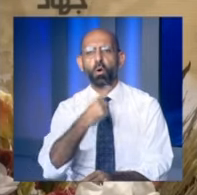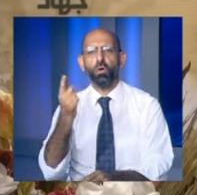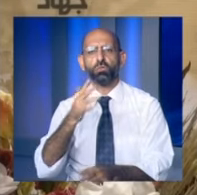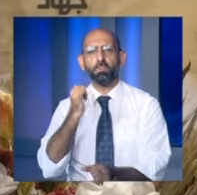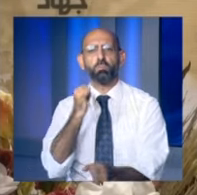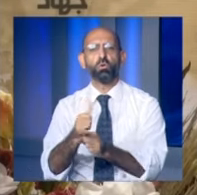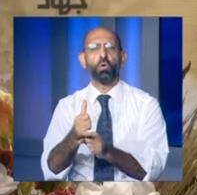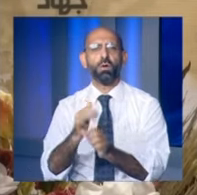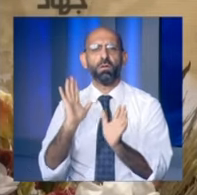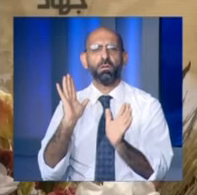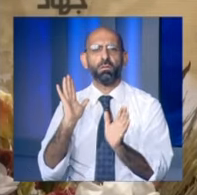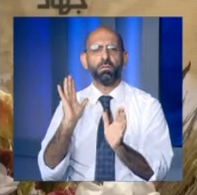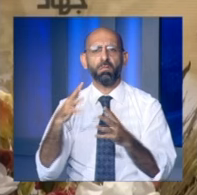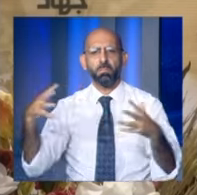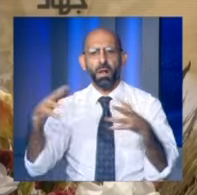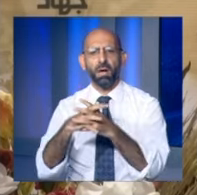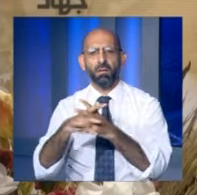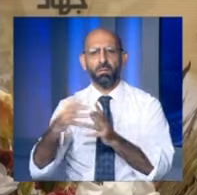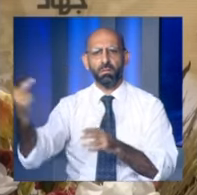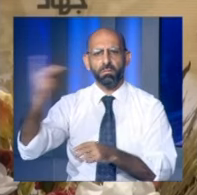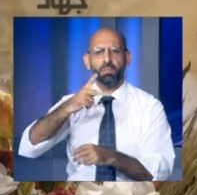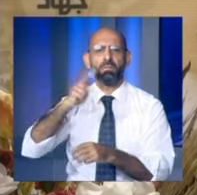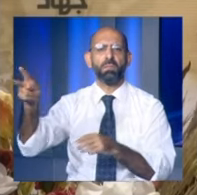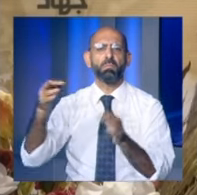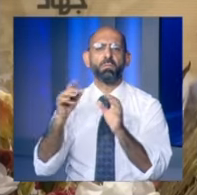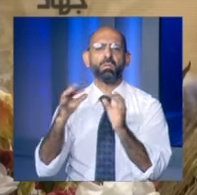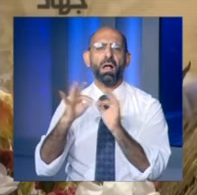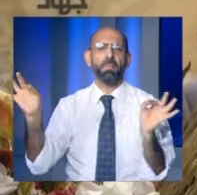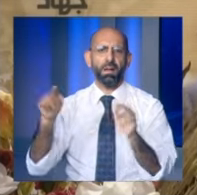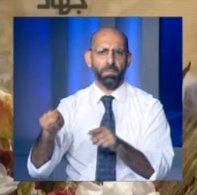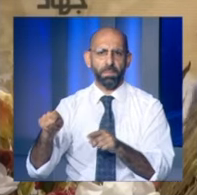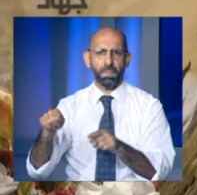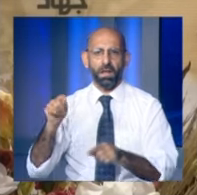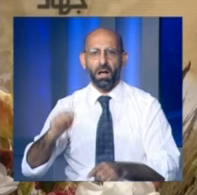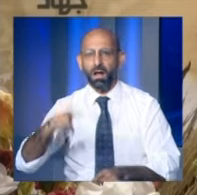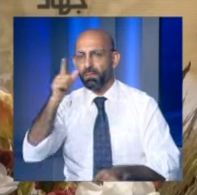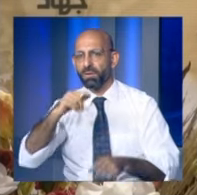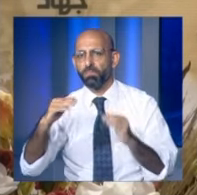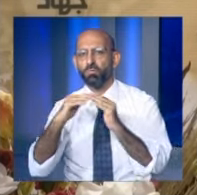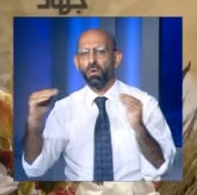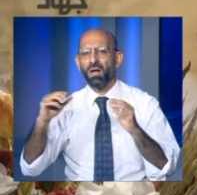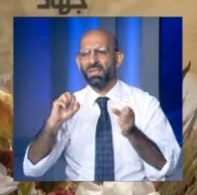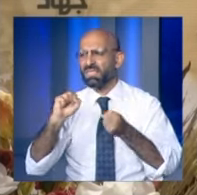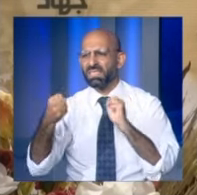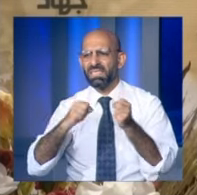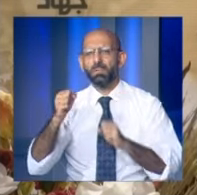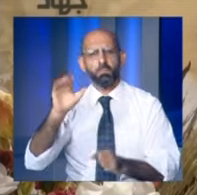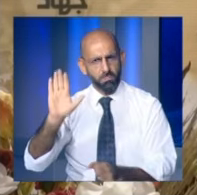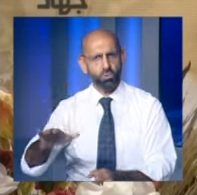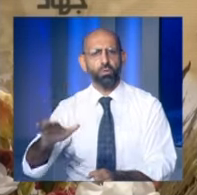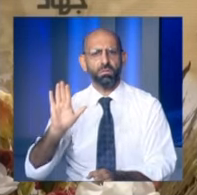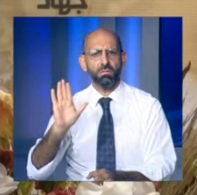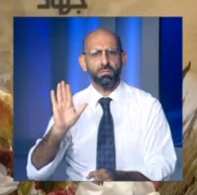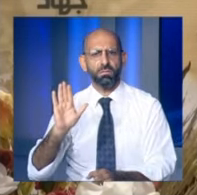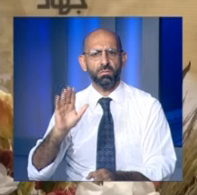نحن نعتبر بأن من يتحمل مسؤولية التصعيد ووزر التصعيد